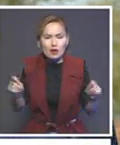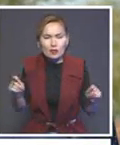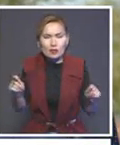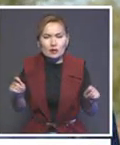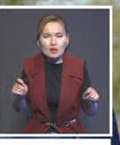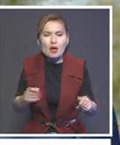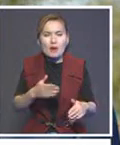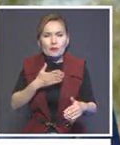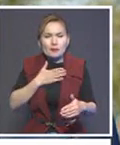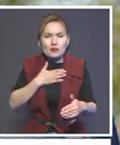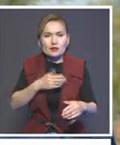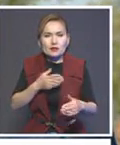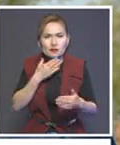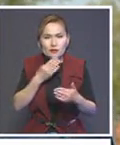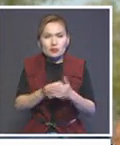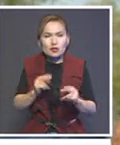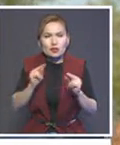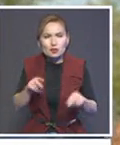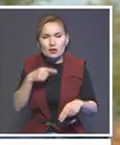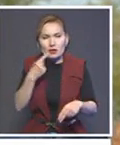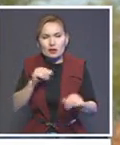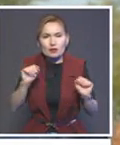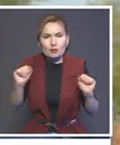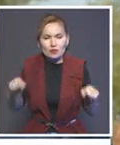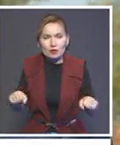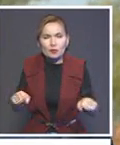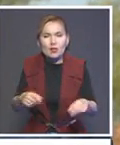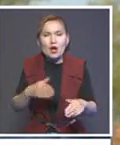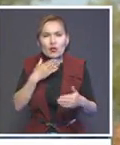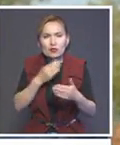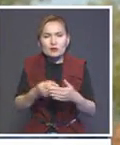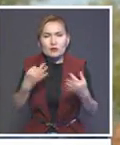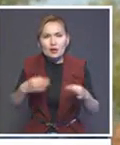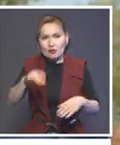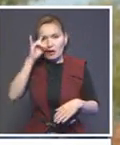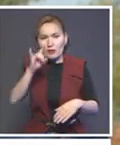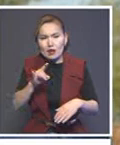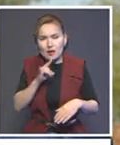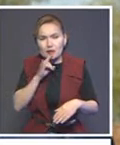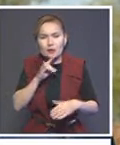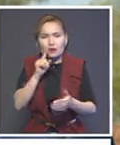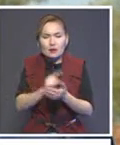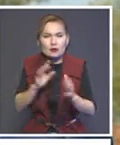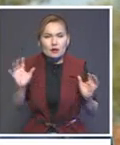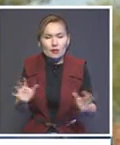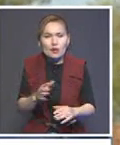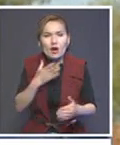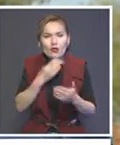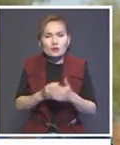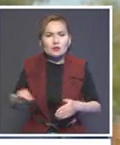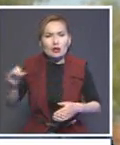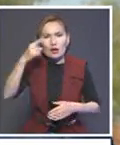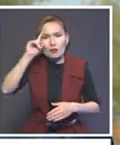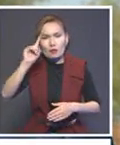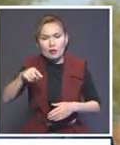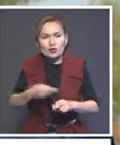жатыр. Сондықтан да біздің ұрпағымызды мына тәуелсіздікте ұстап қалу үшін тарихымызды білуіміз керек. Қандай қиянат болса да, қандай қиындық болса да, соны